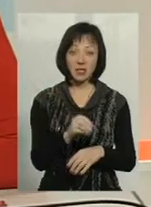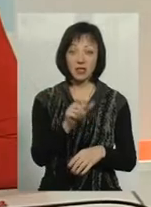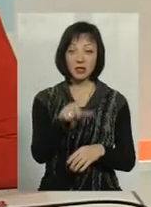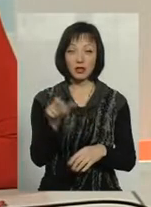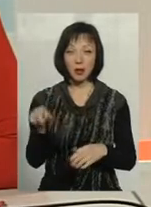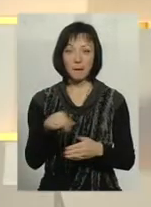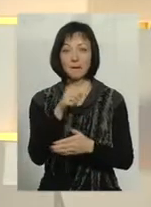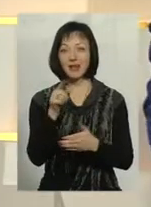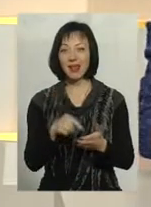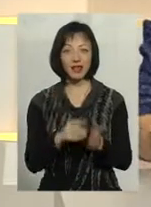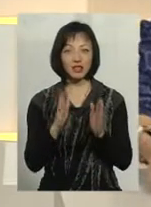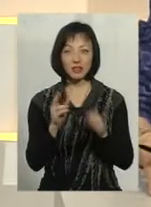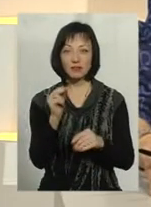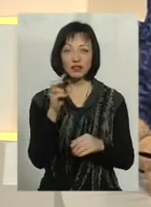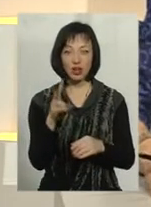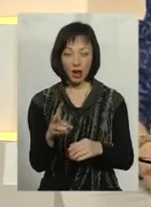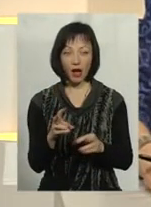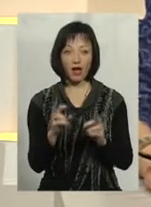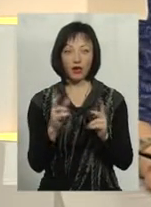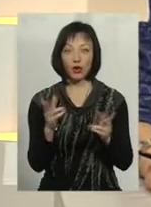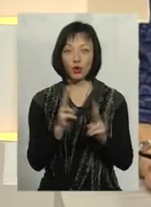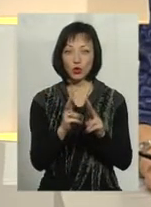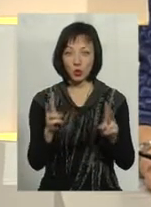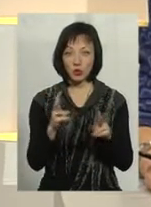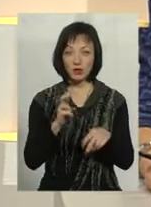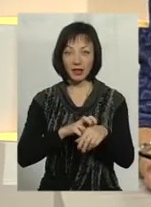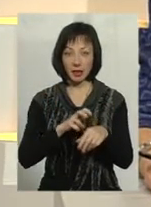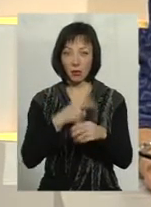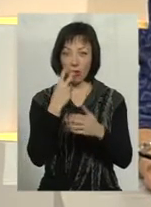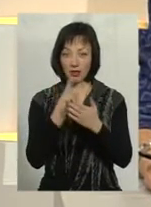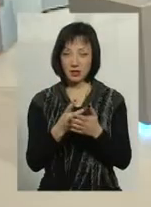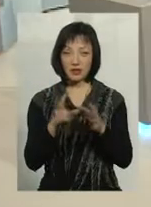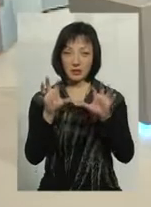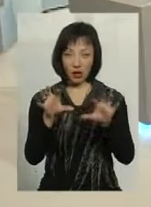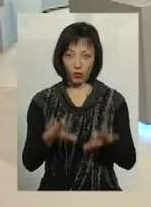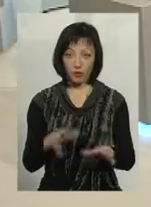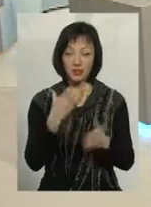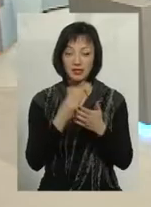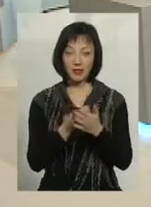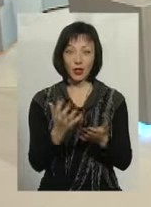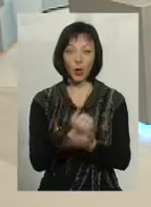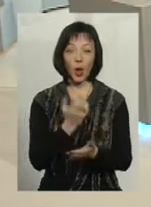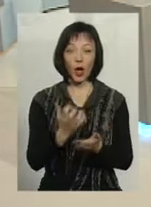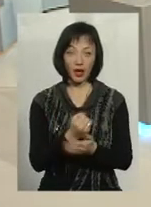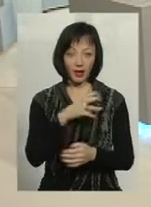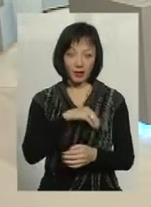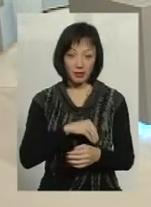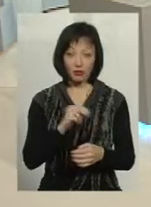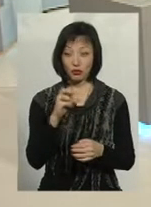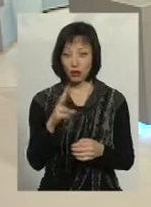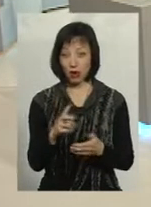він таким чином сформований, що звідти потрібно вилучати дуже багато норм,